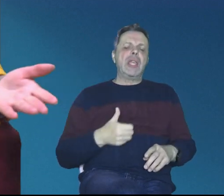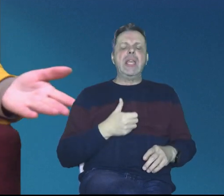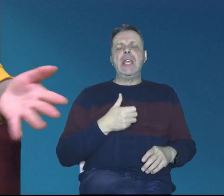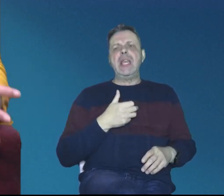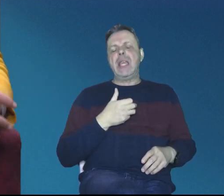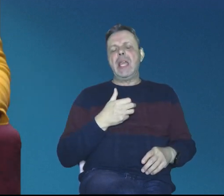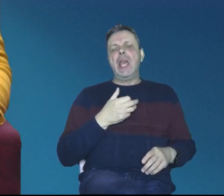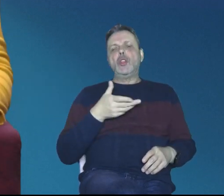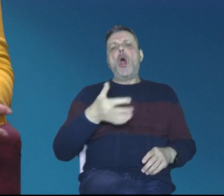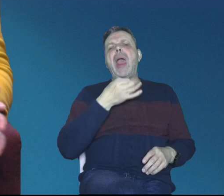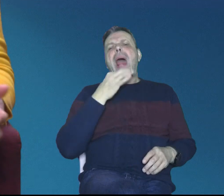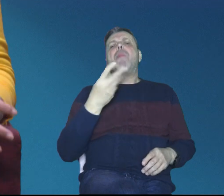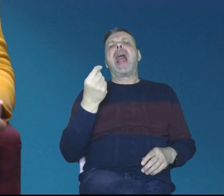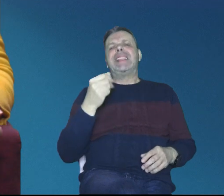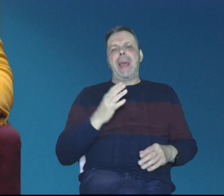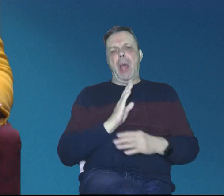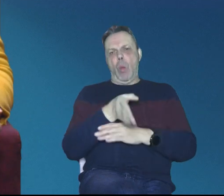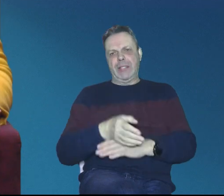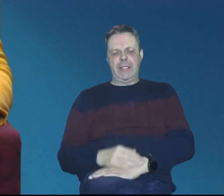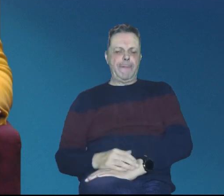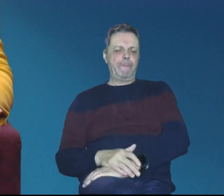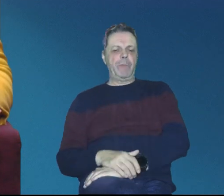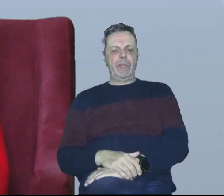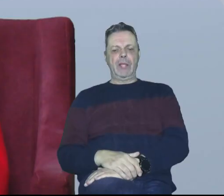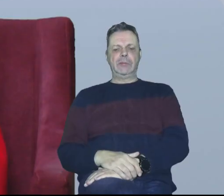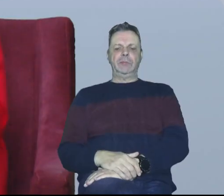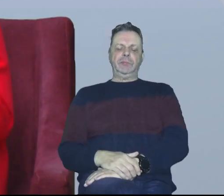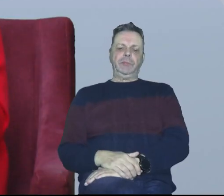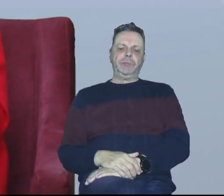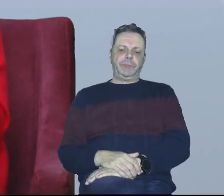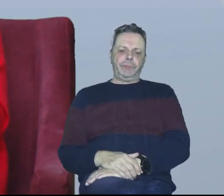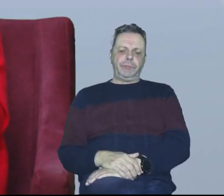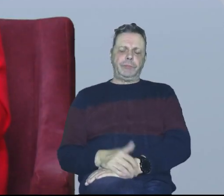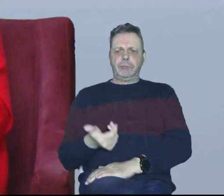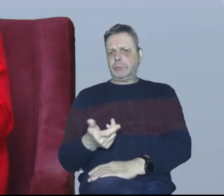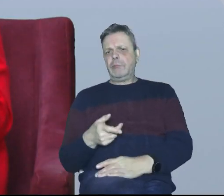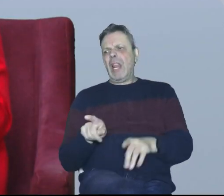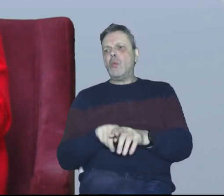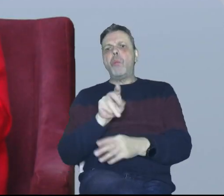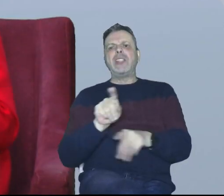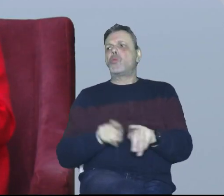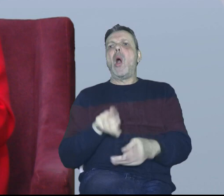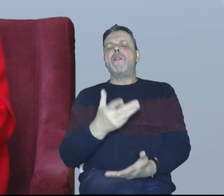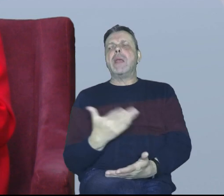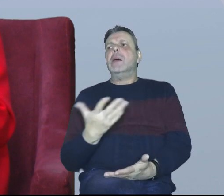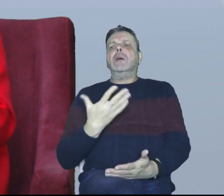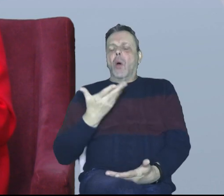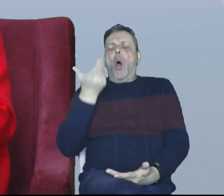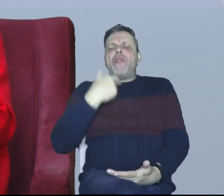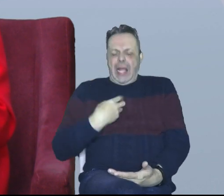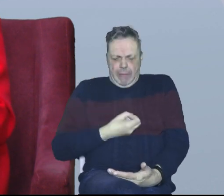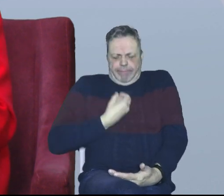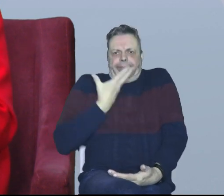i najpovoljniji sa cijenom ulaznica. To je puno sigurno značilo gradu Zagrebu. Za jednu umjetnicu poput vas, što